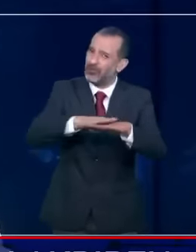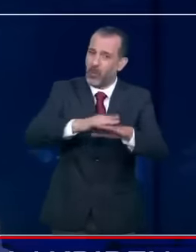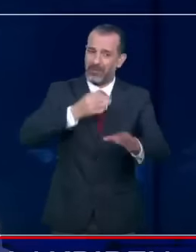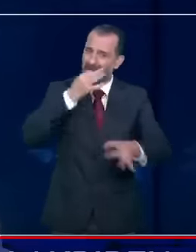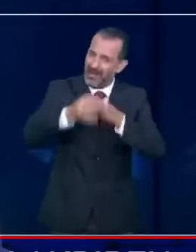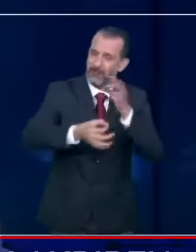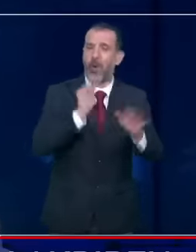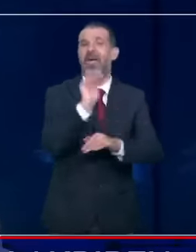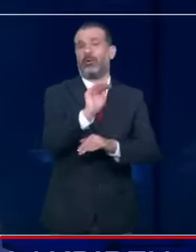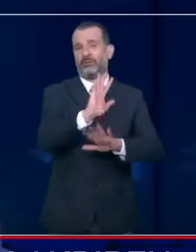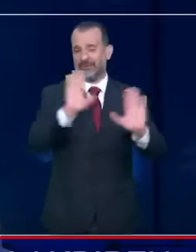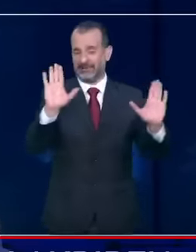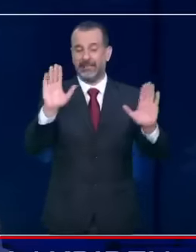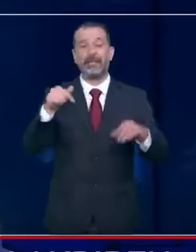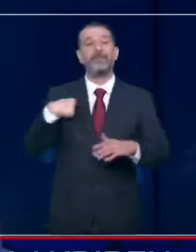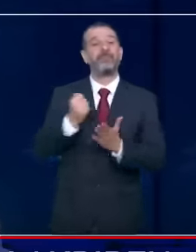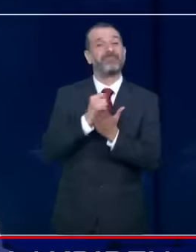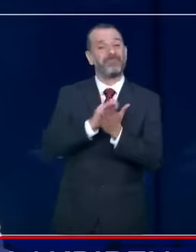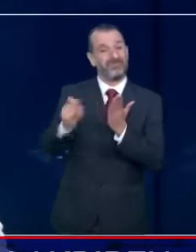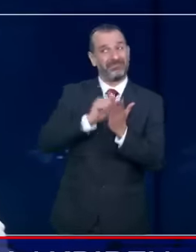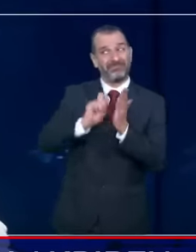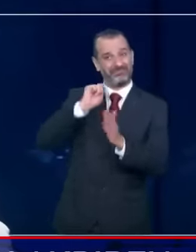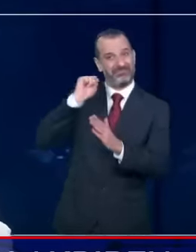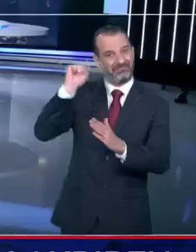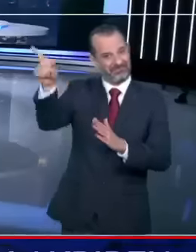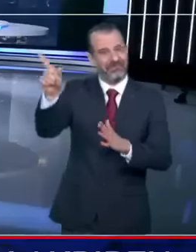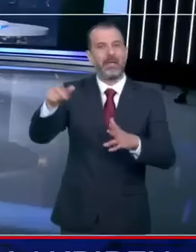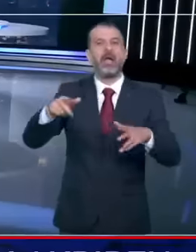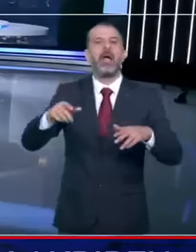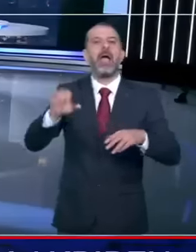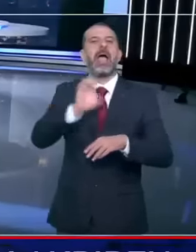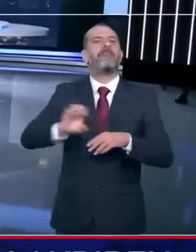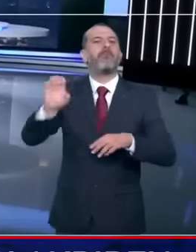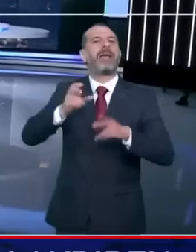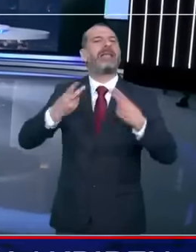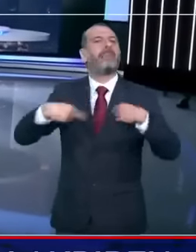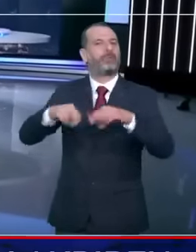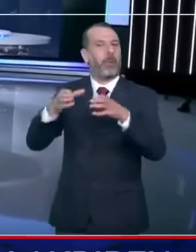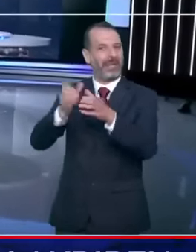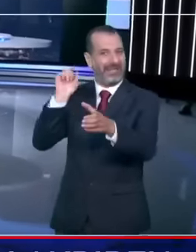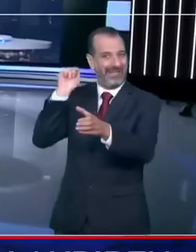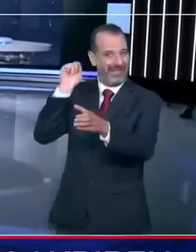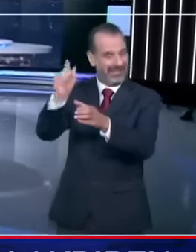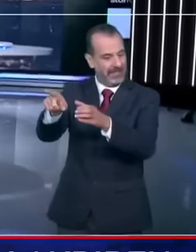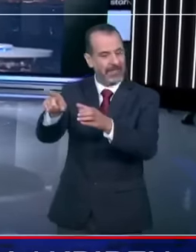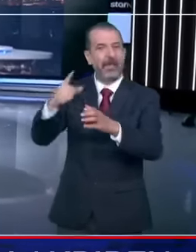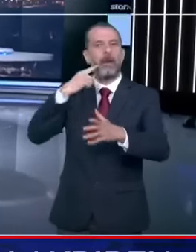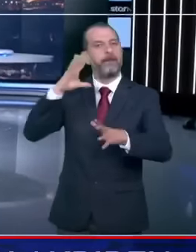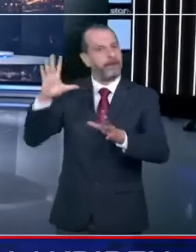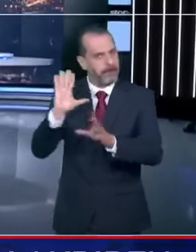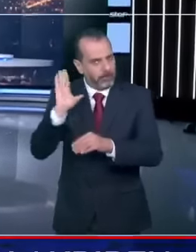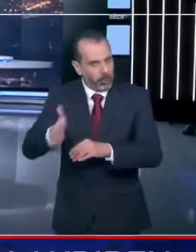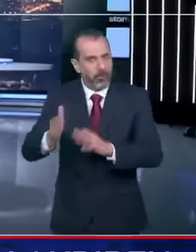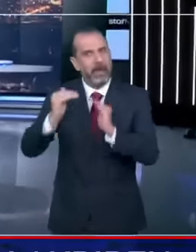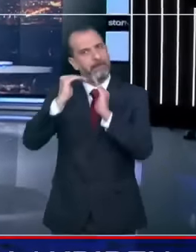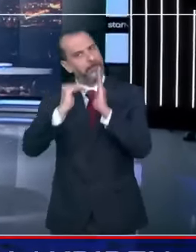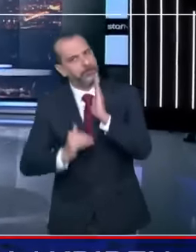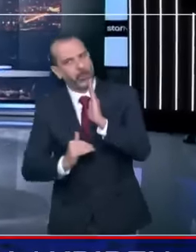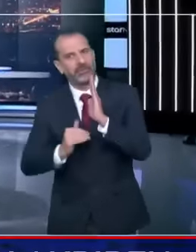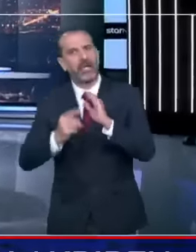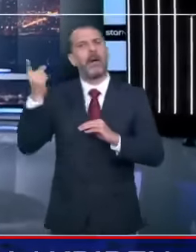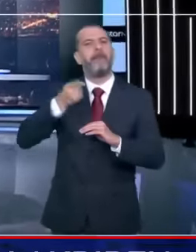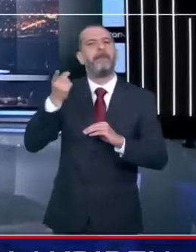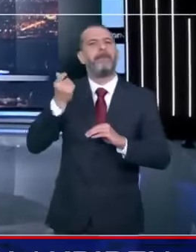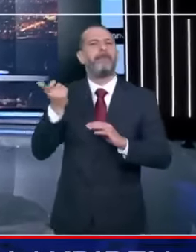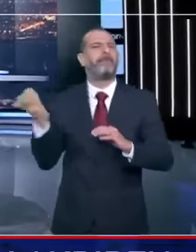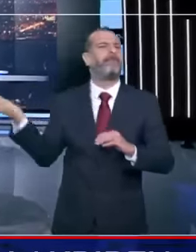δούμε να λαμβάνονται μέτρα για τις πολυεθνικές, συμφωνείτε ότι μπορούμε να έχουμε πτώση του πληθωρισμού στα τρόφιμα? Λοιπόν,